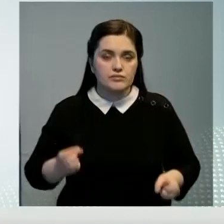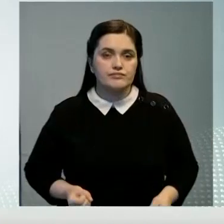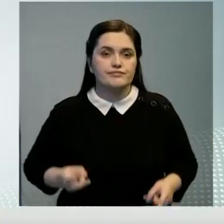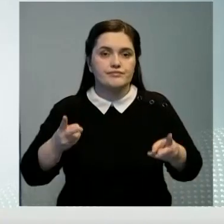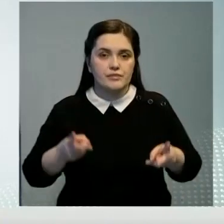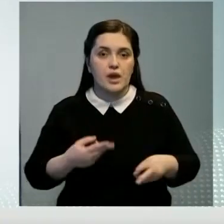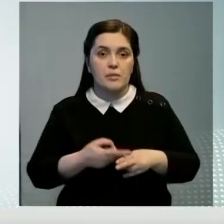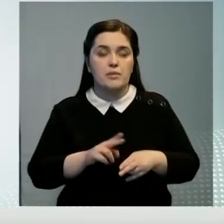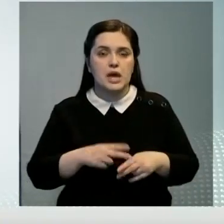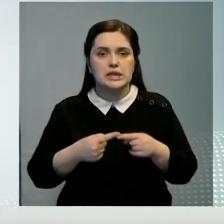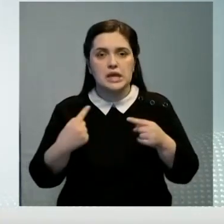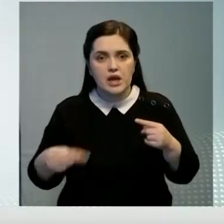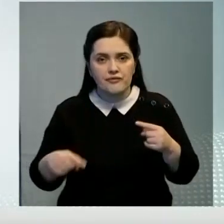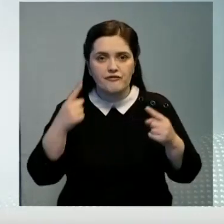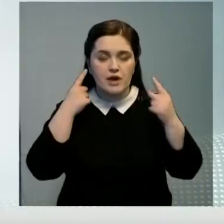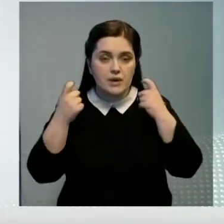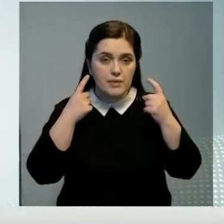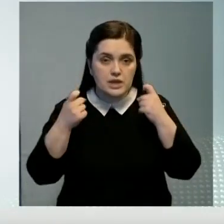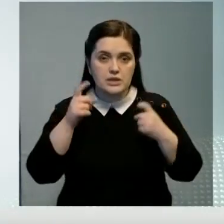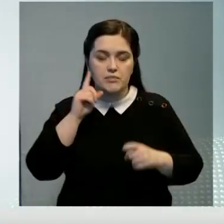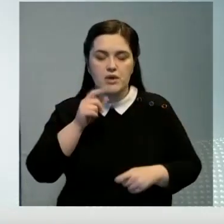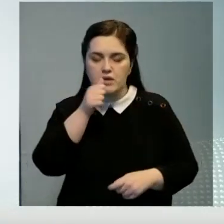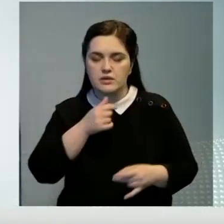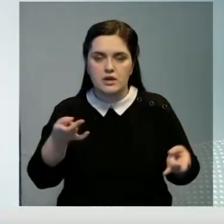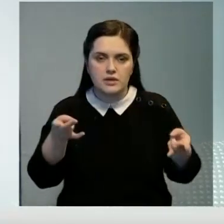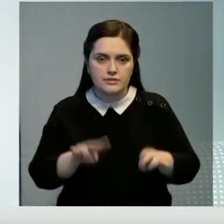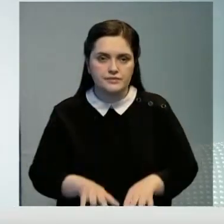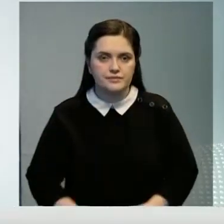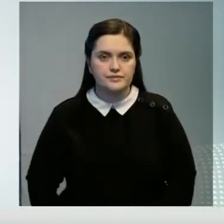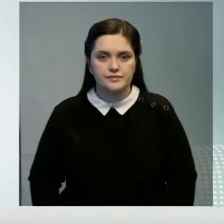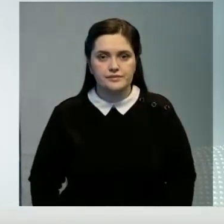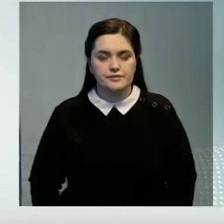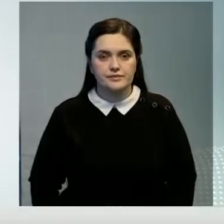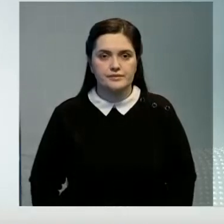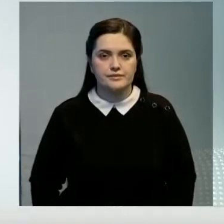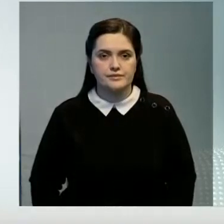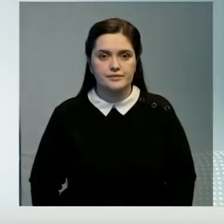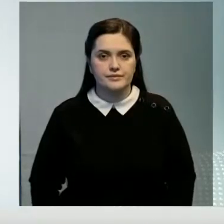данного преступления. Иная информация в интересах следствия не разглашается.